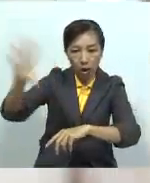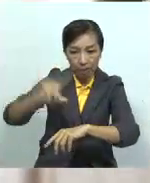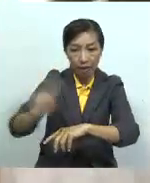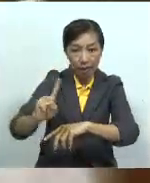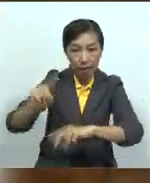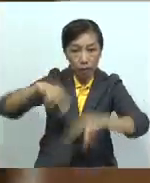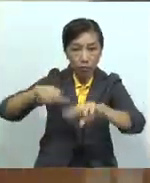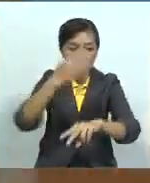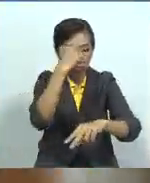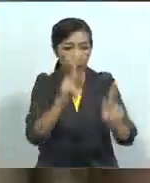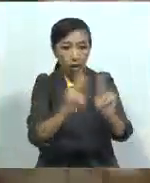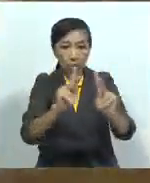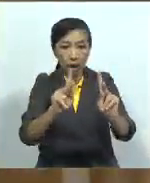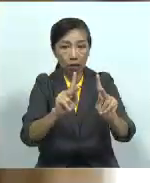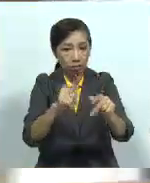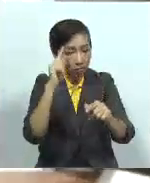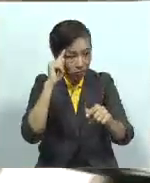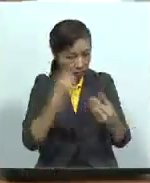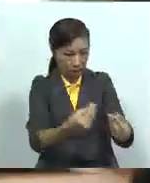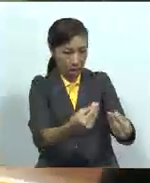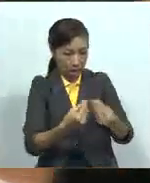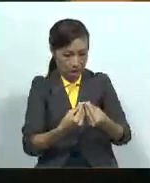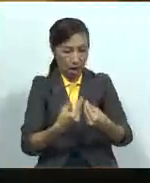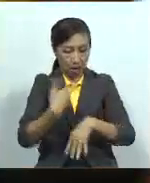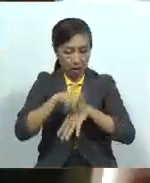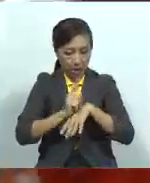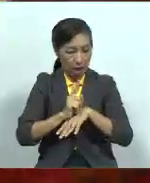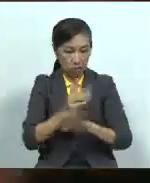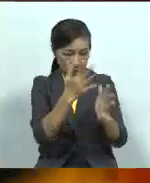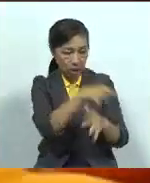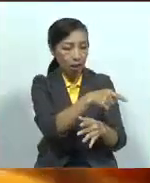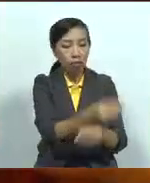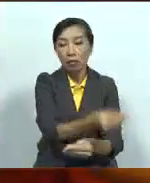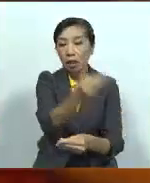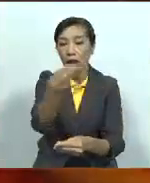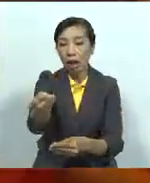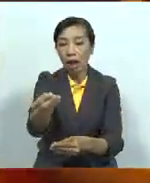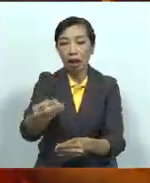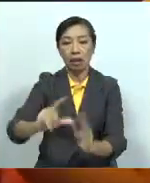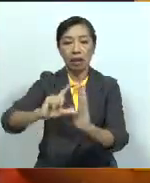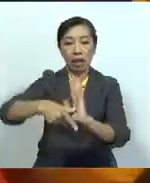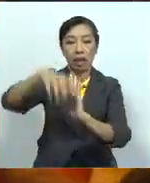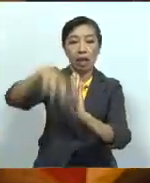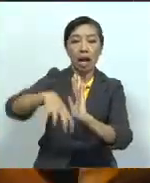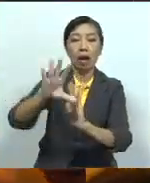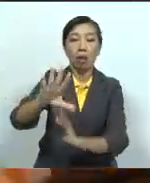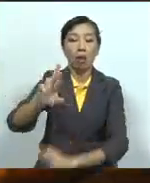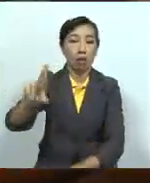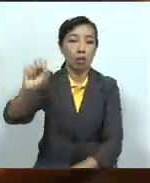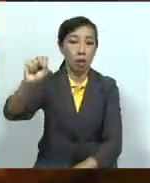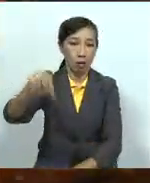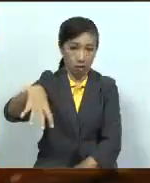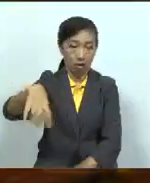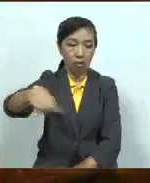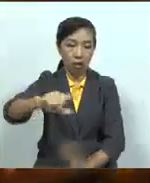ราะว่าไม่ได้ยื่นโดยตรงกับประธานสภาผู้แทนราษฎรแต่เป็นการยื่นผ่านช่องทางของสำนักงานเลขาธิการสภาผู้แทนราษฎ